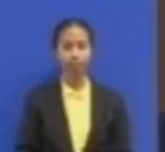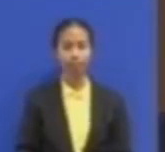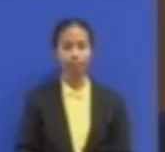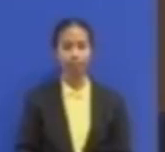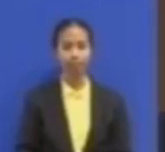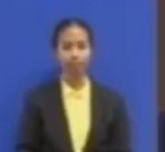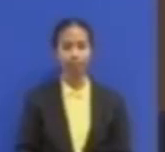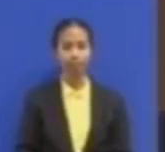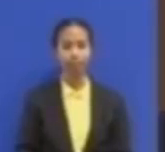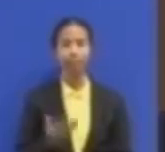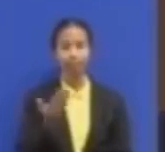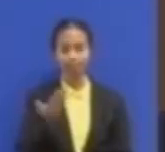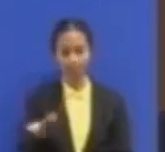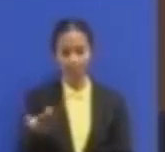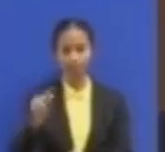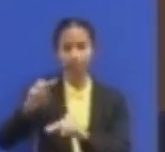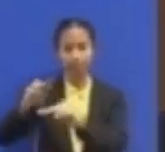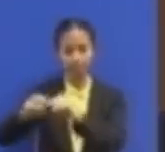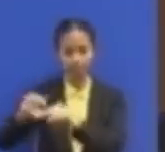เชิญนั่งครับ